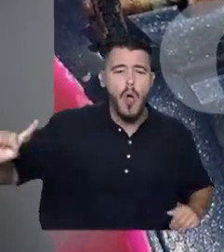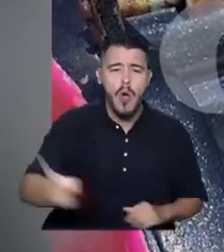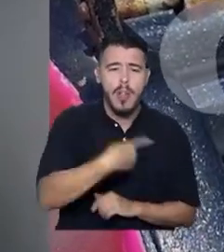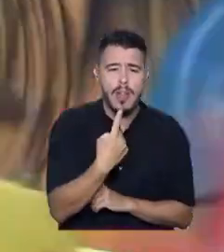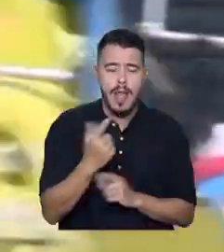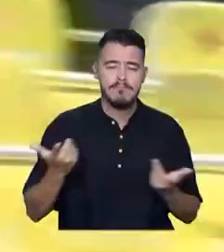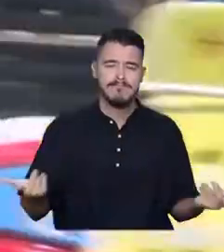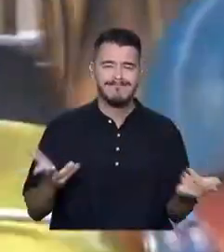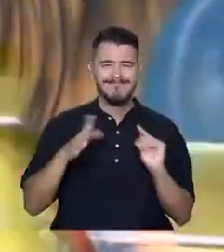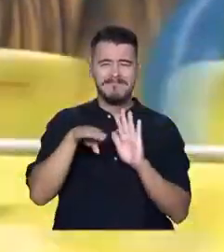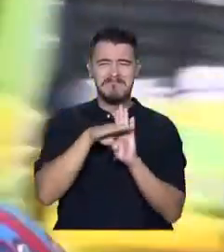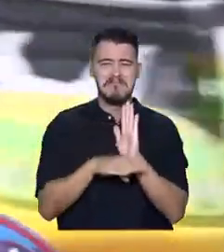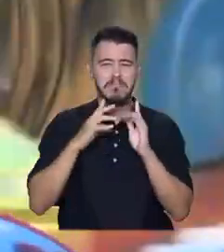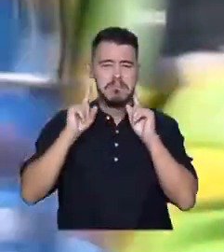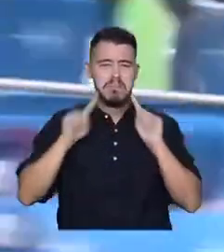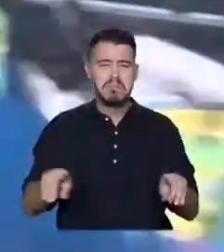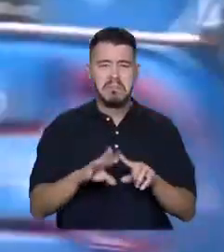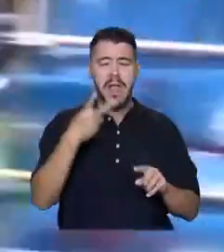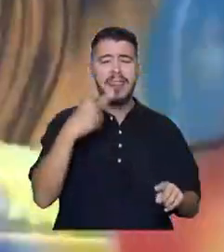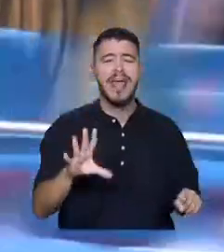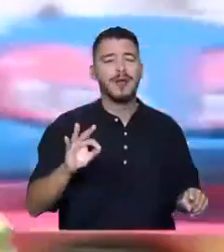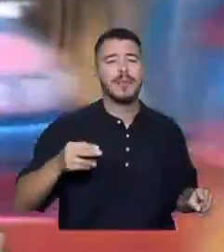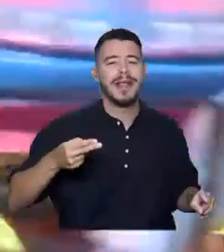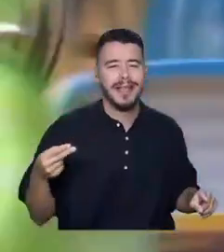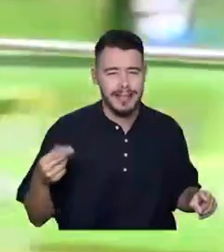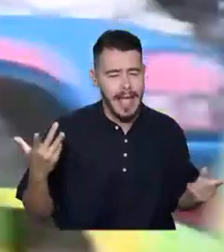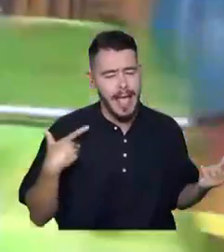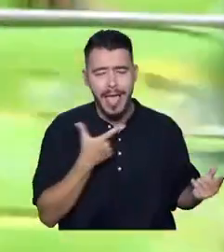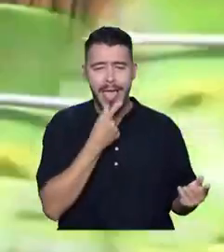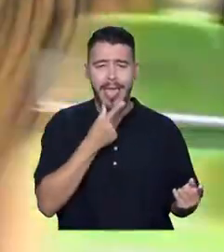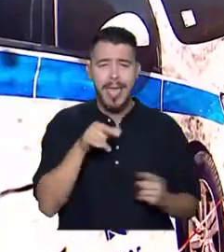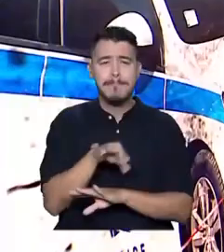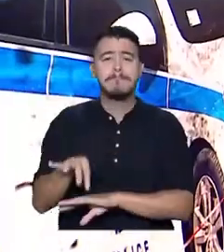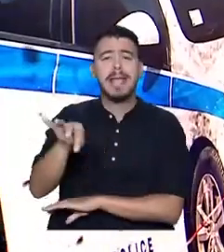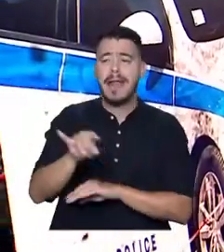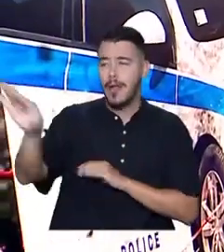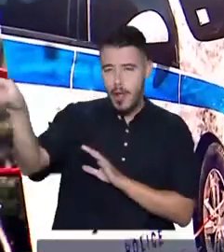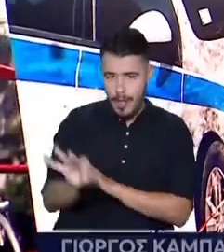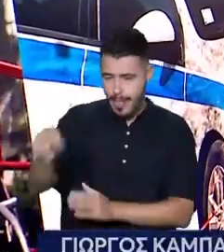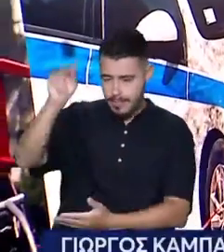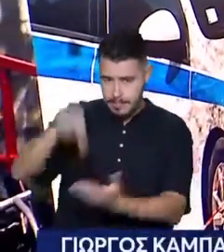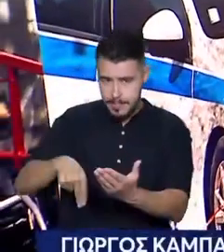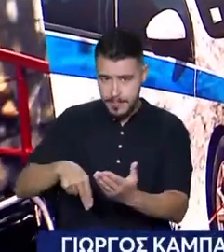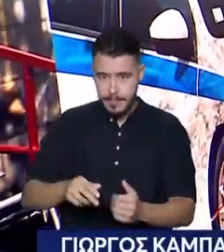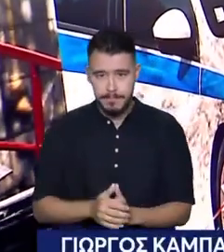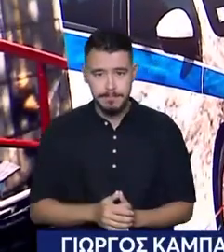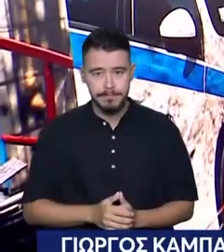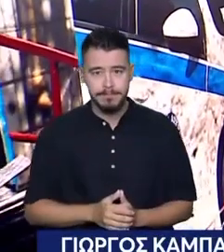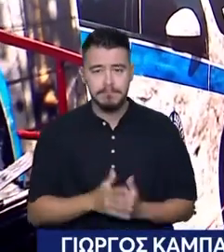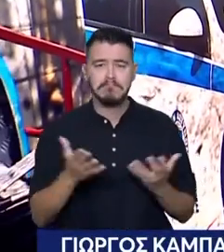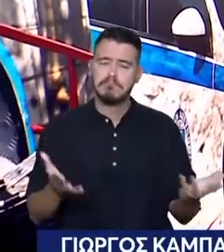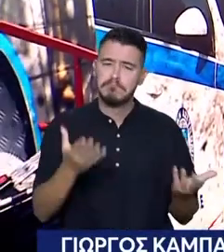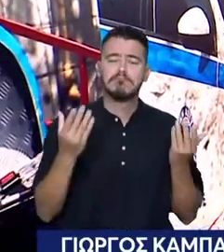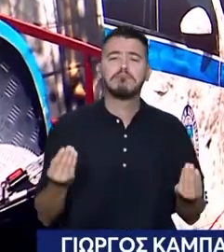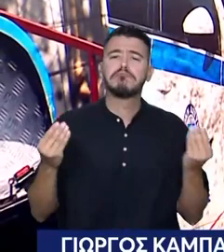φορές περίπατο, αφού με 250 ευρώ μπορεί να βρεθεί μηχανικός για να βάλει υπογραφή. Θέλουν να μου πούνε για να κλείσουμε την ιστορία